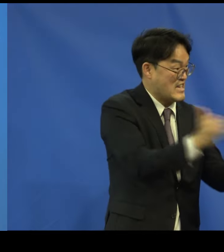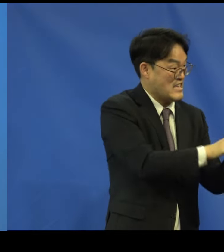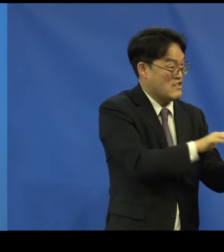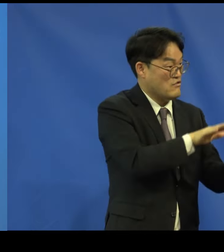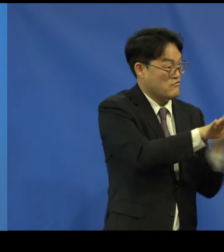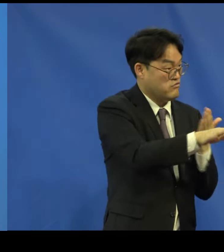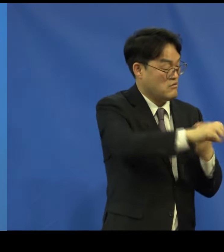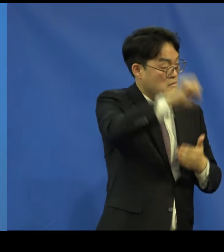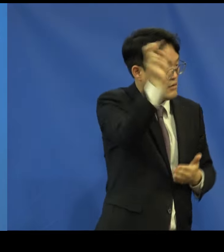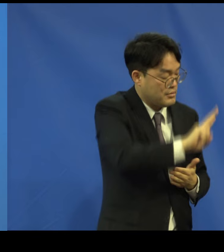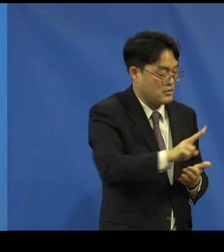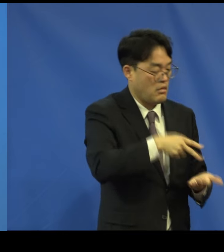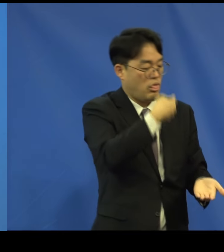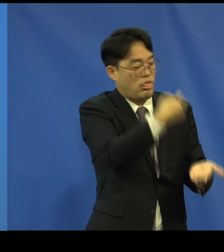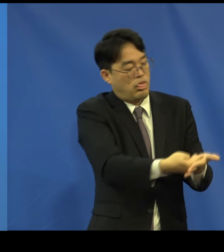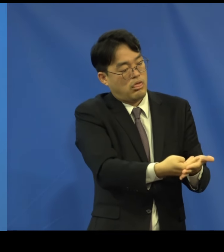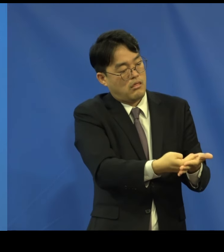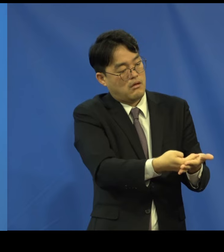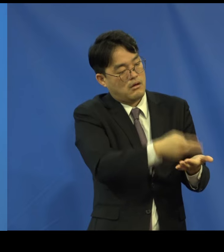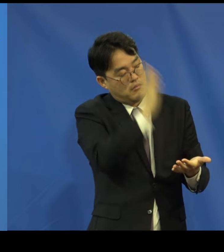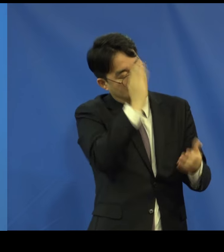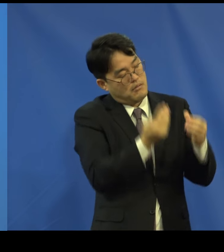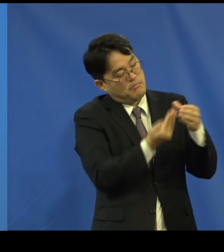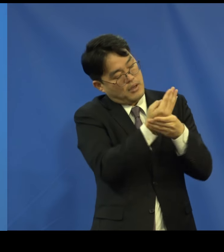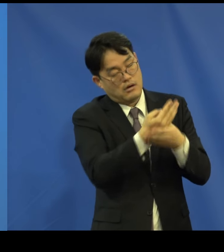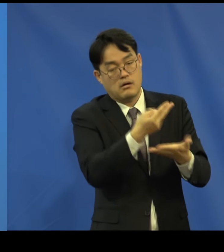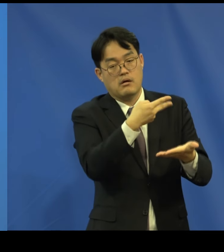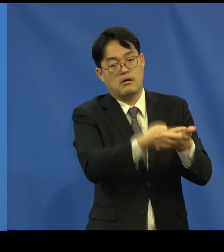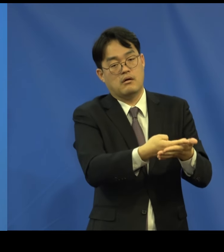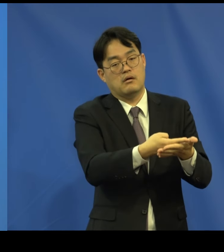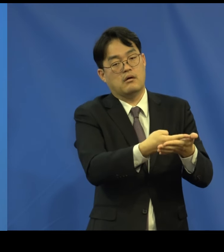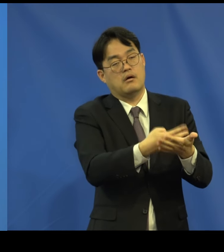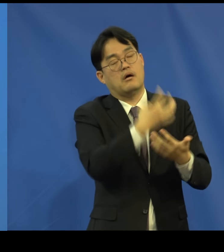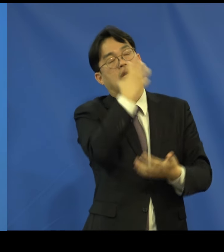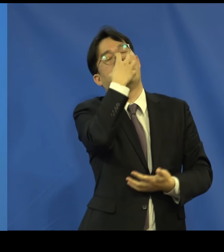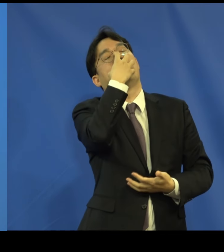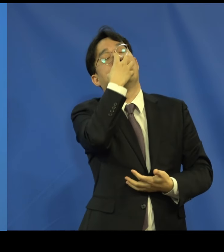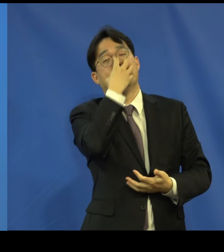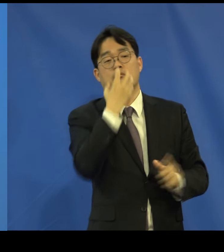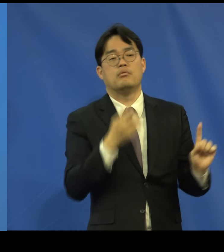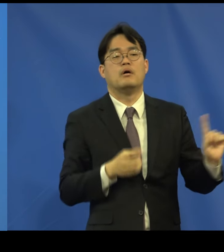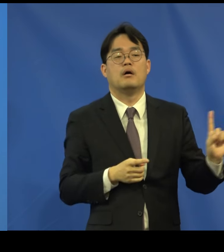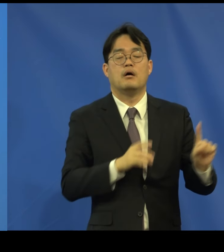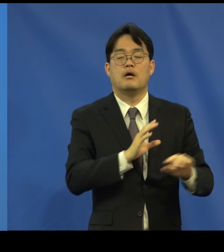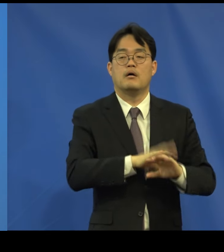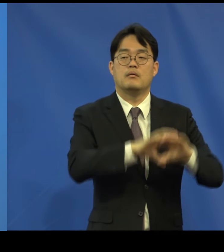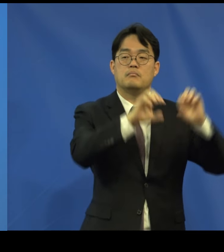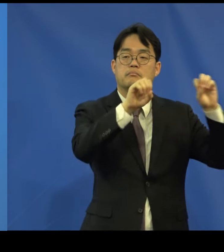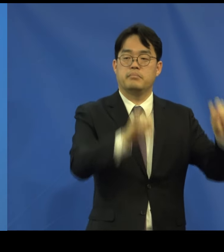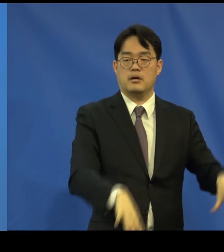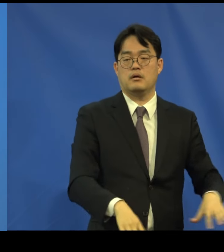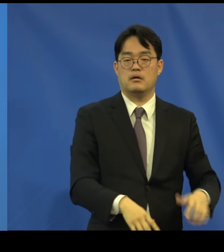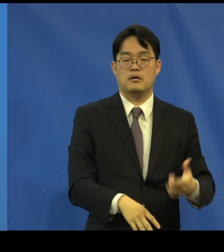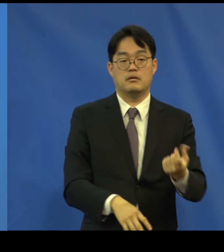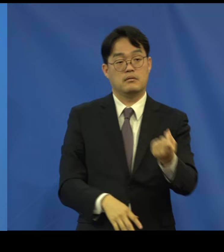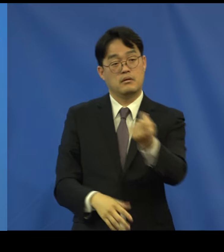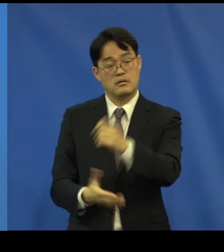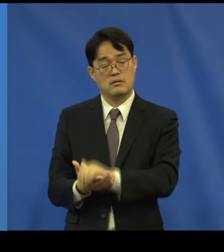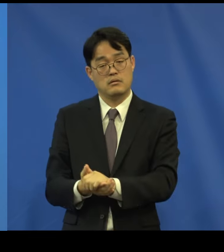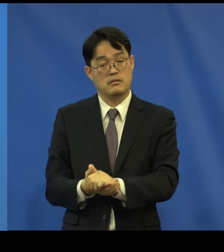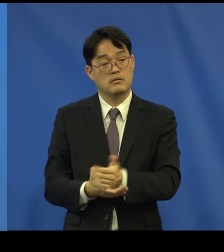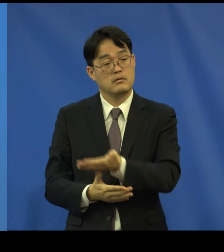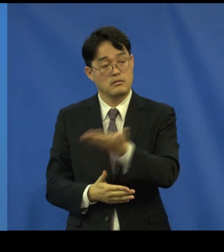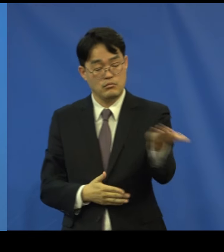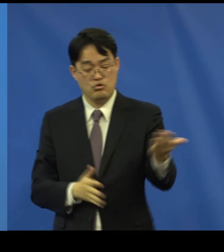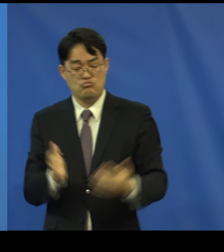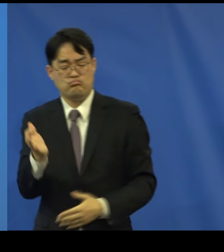삶입니다. 여러분, 부자와 나사로의 얘기에서 주님은 잘 그려주고 있죠. 부자는 화려한 저택에 살았습니다. 자색 옷을 입었어요.